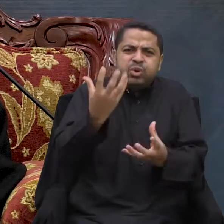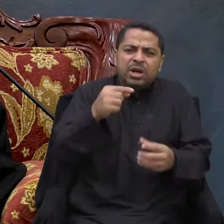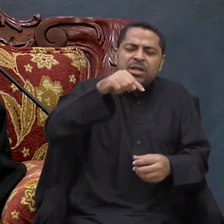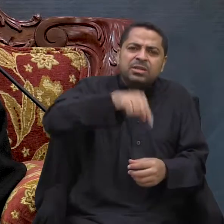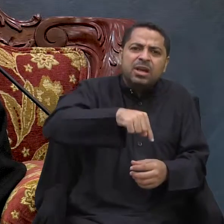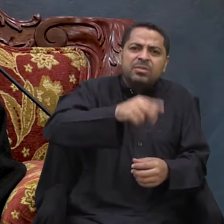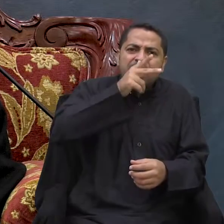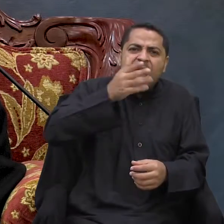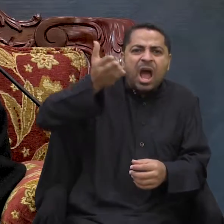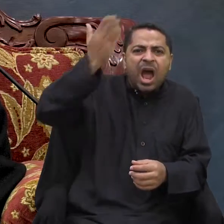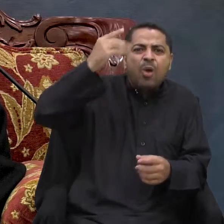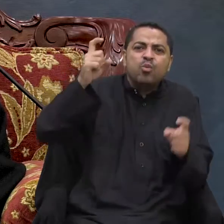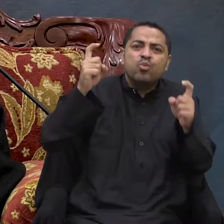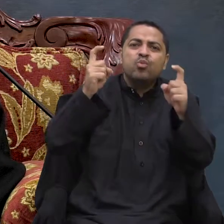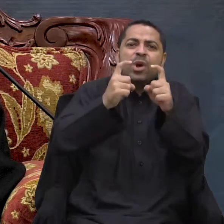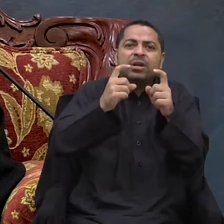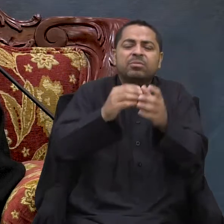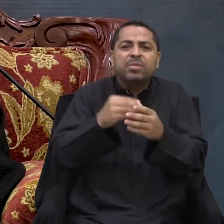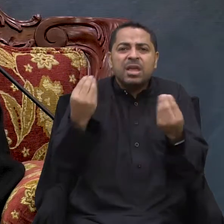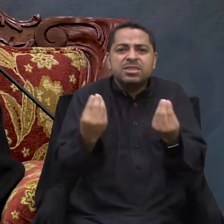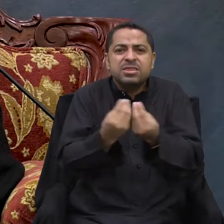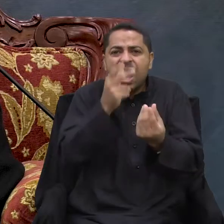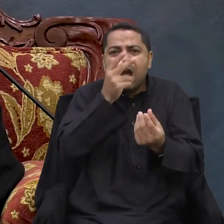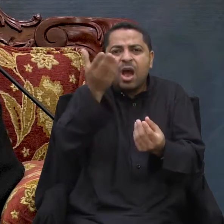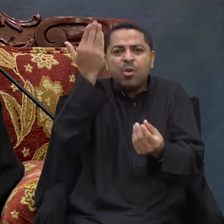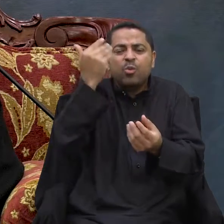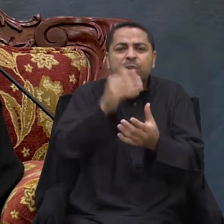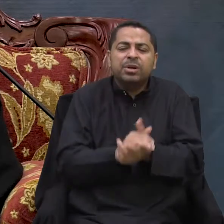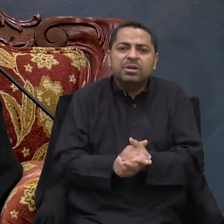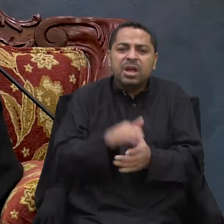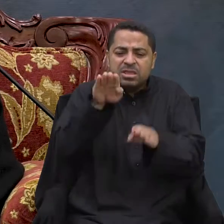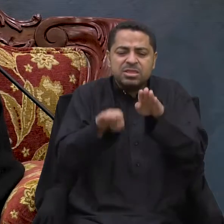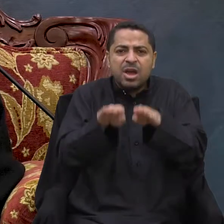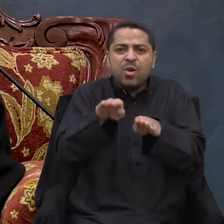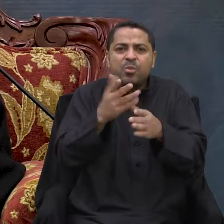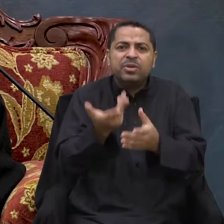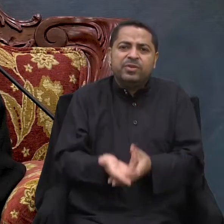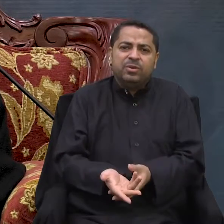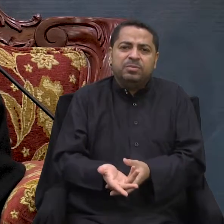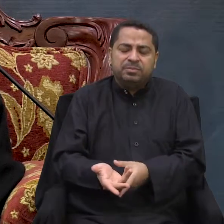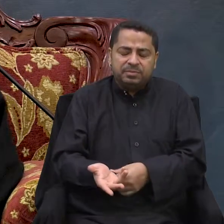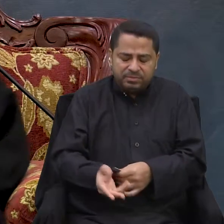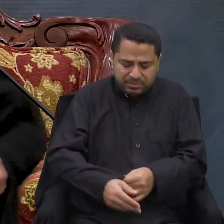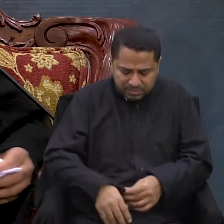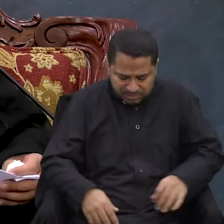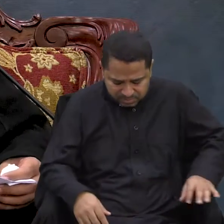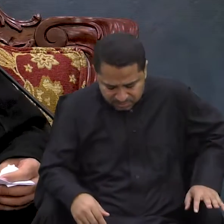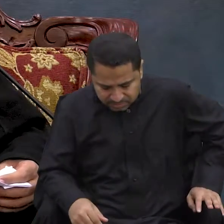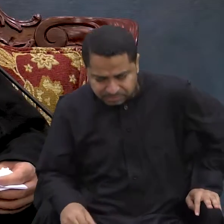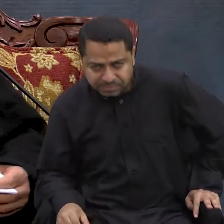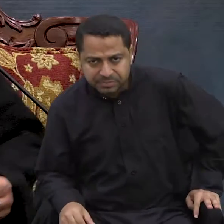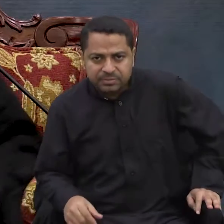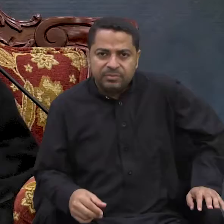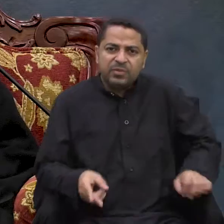اقتدحناها على عدونا وعدوكم بغير عدل أفشوه فيكم ولا